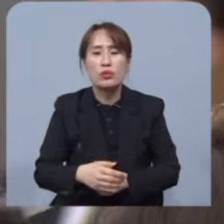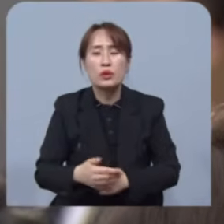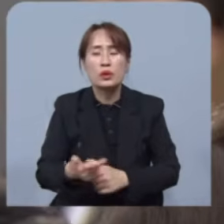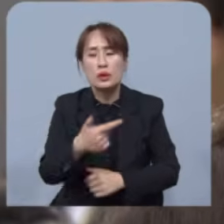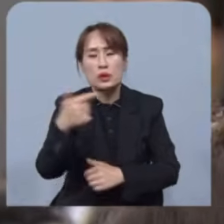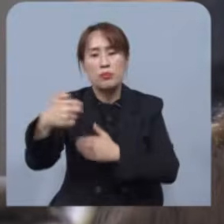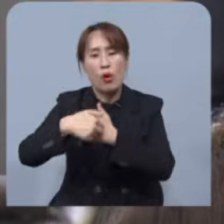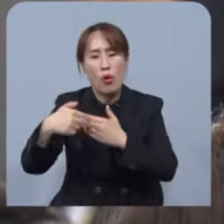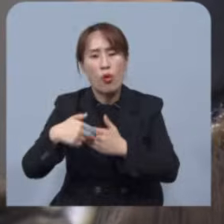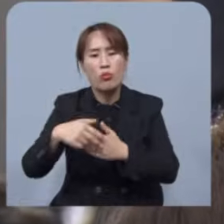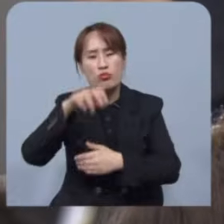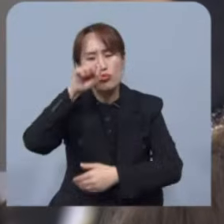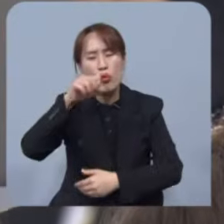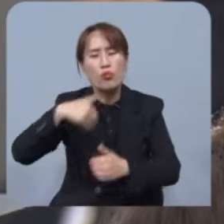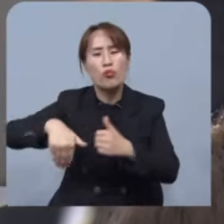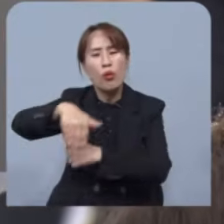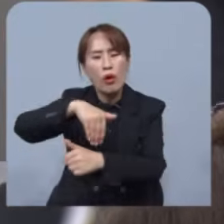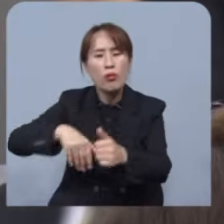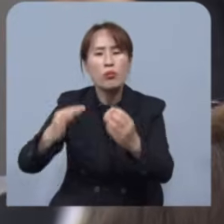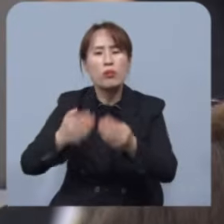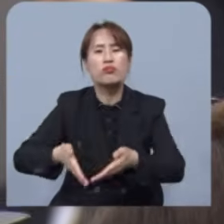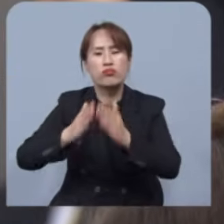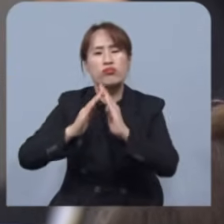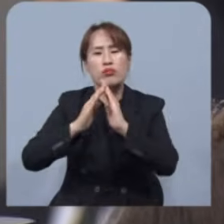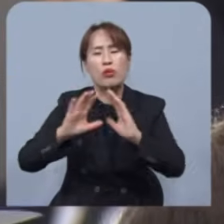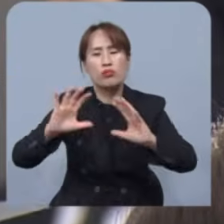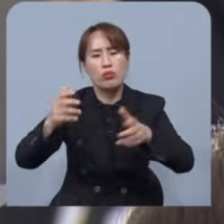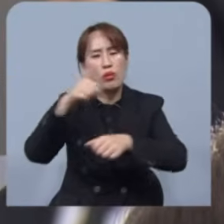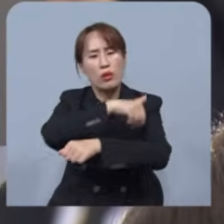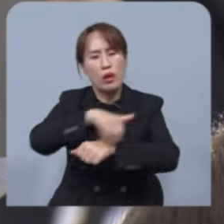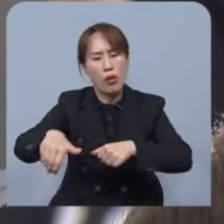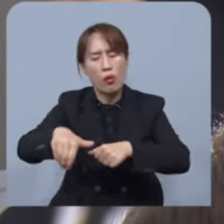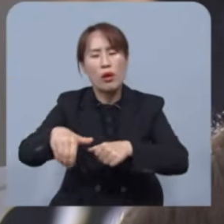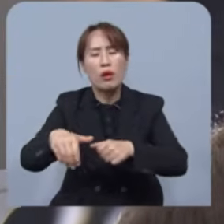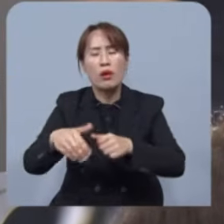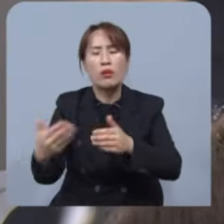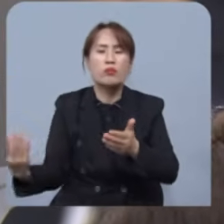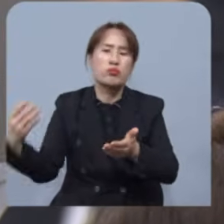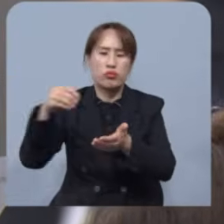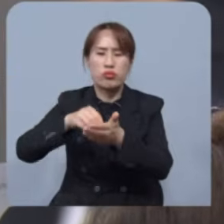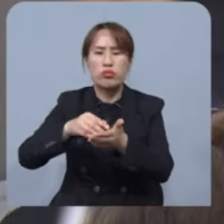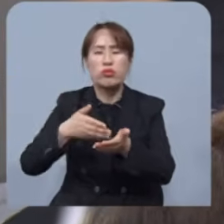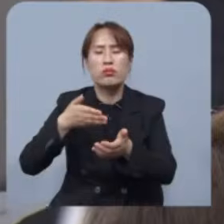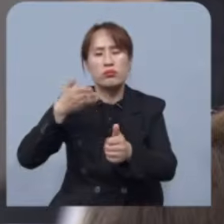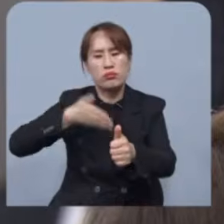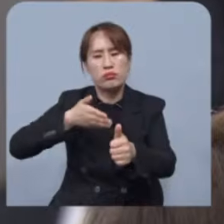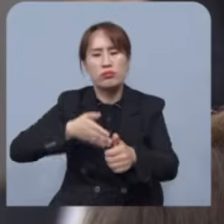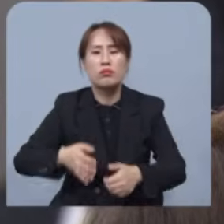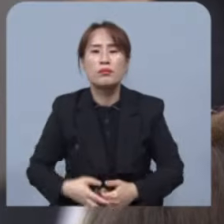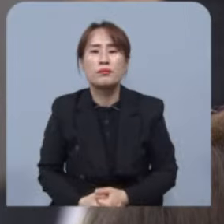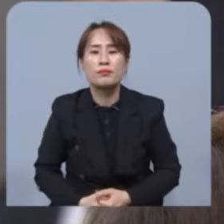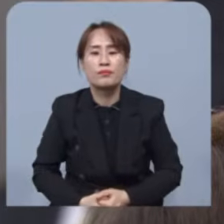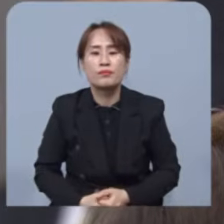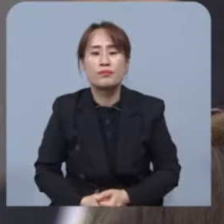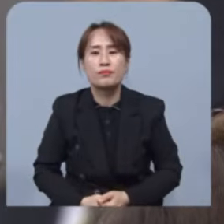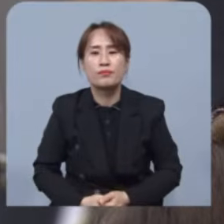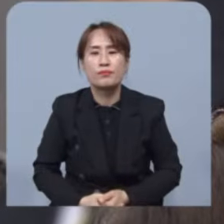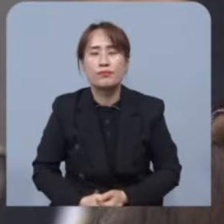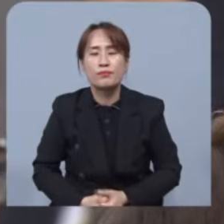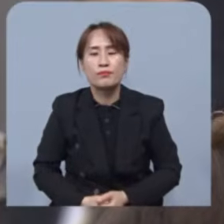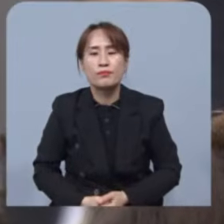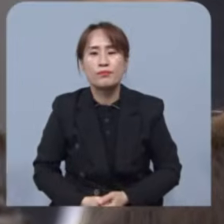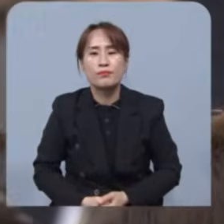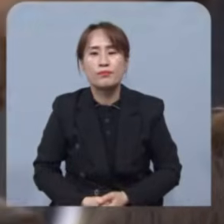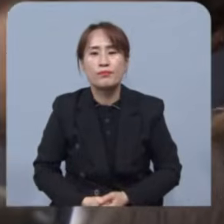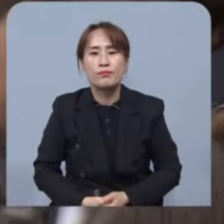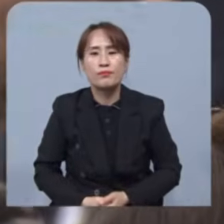종합병원 같은 파격적인 인프라 지원을 국가 전략 과제로 격상시켜 주시길 여쭙고 싶습니다. 이상입니다.